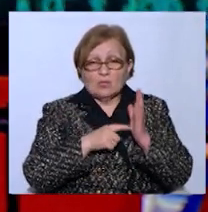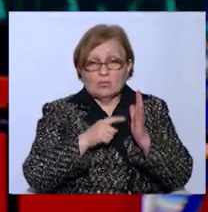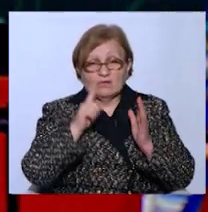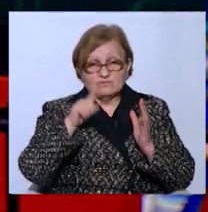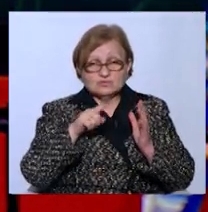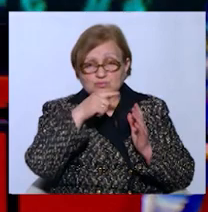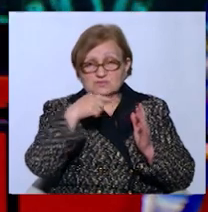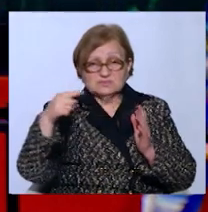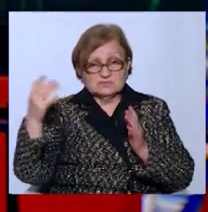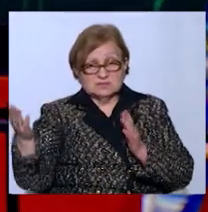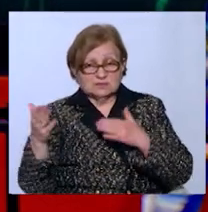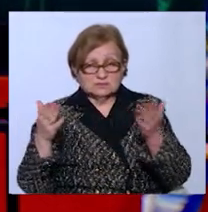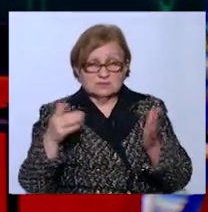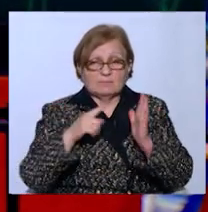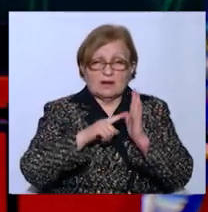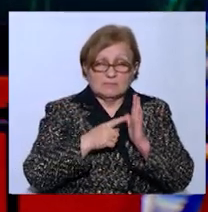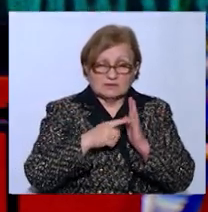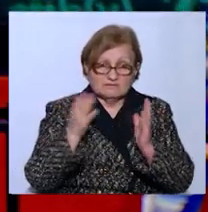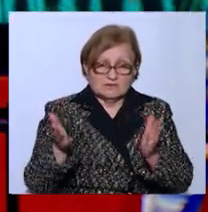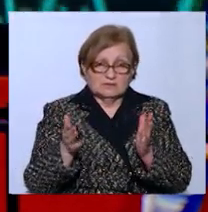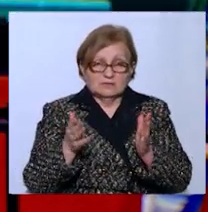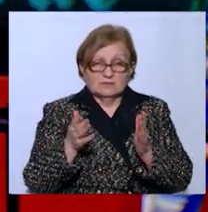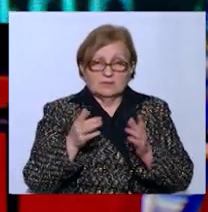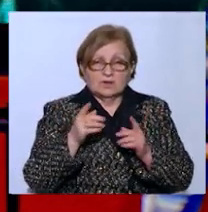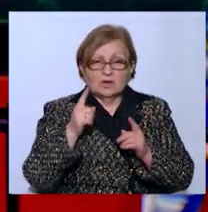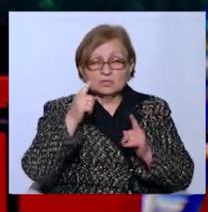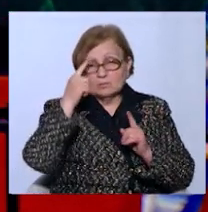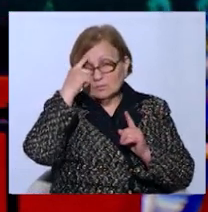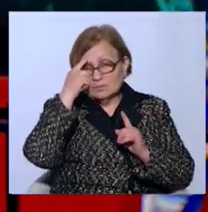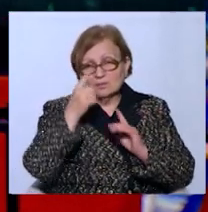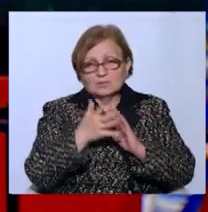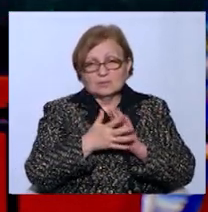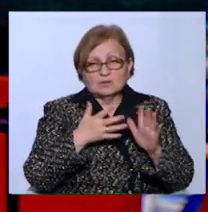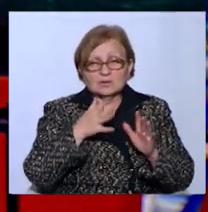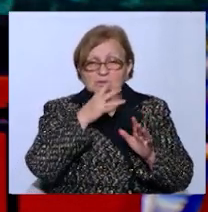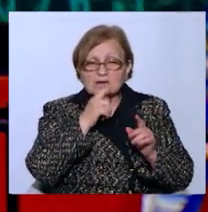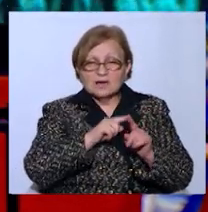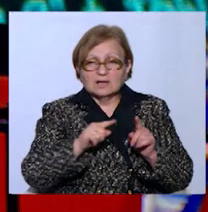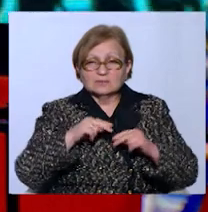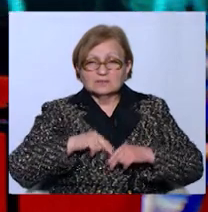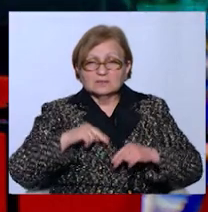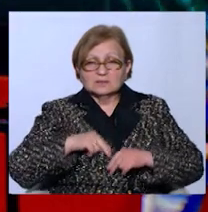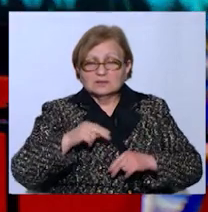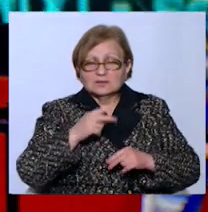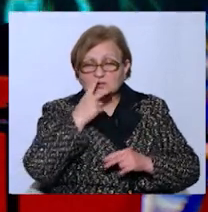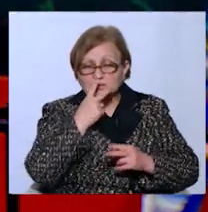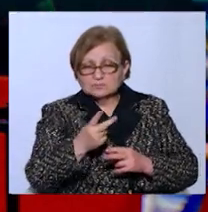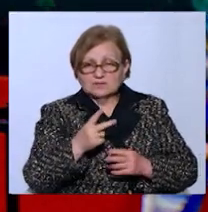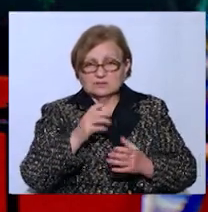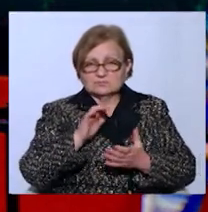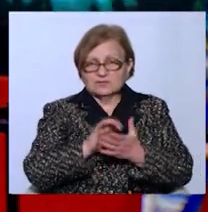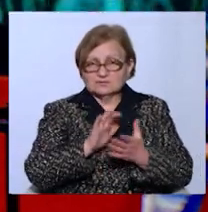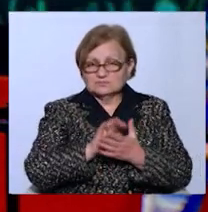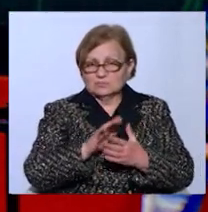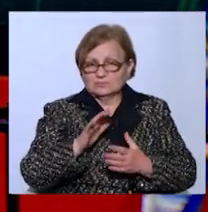როგორ ხდება და წილადის წილადზე გამრავლება, ეს რომ თქვენთვის იყოს გაკეთების დროს ნაცნობი და